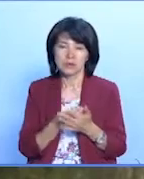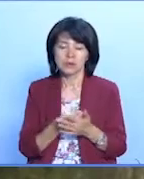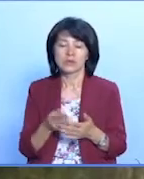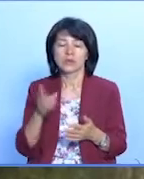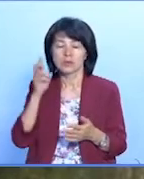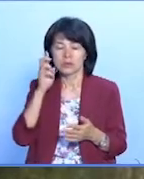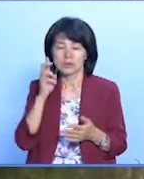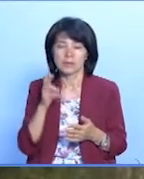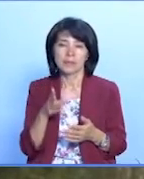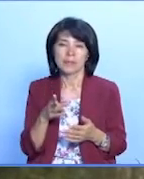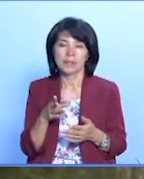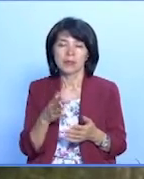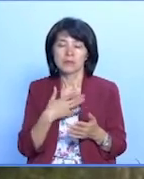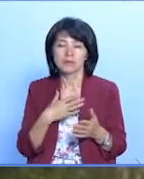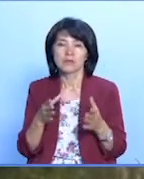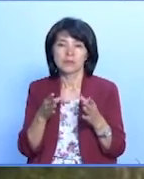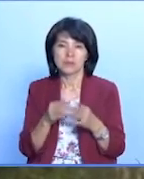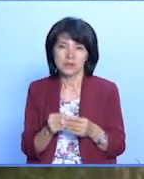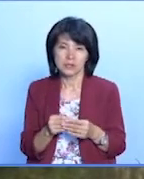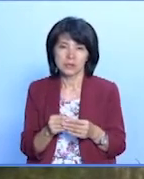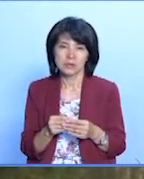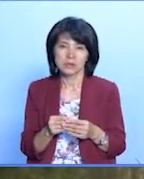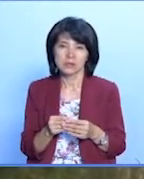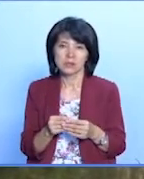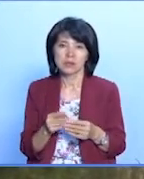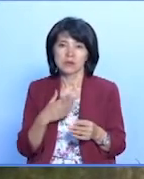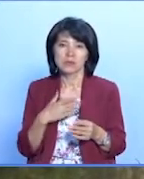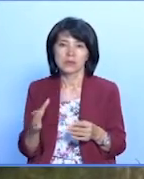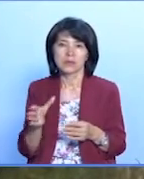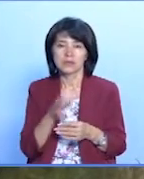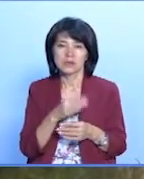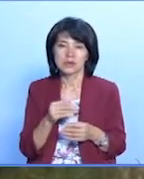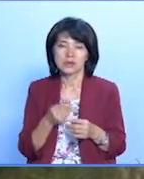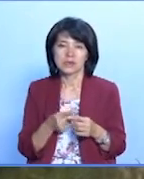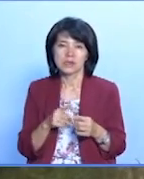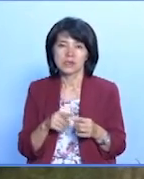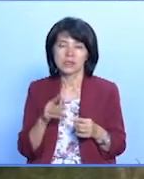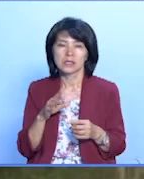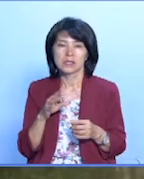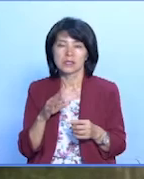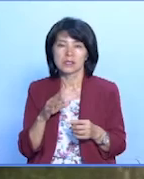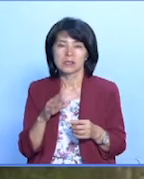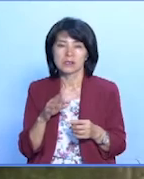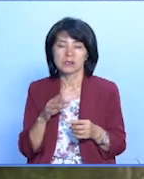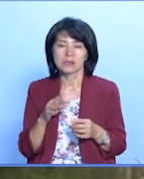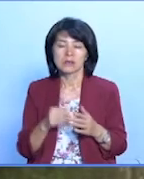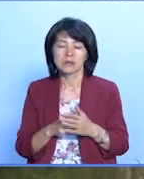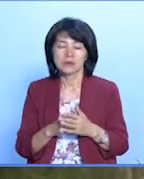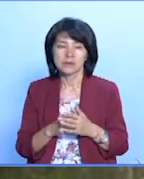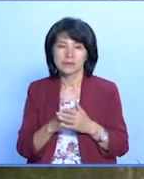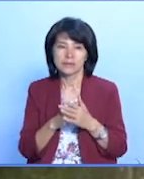біргеміз. Нұр Ана әлемі қоғамдық бірлестігі және ассамблея қолдап, осы